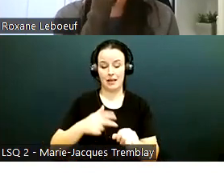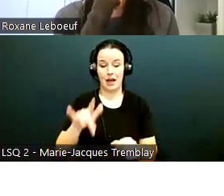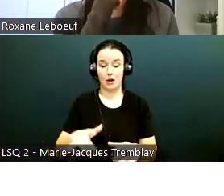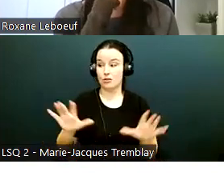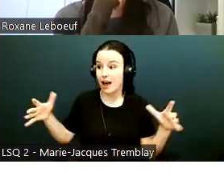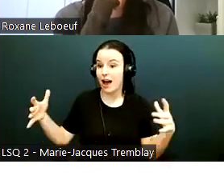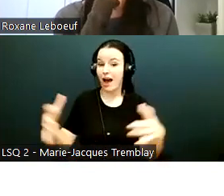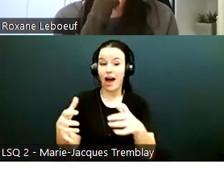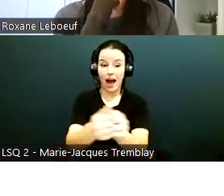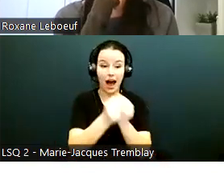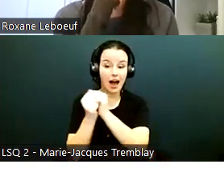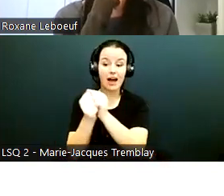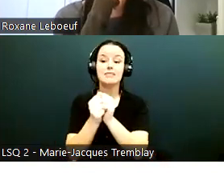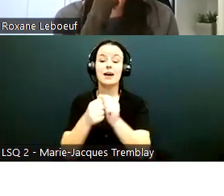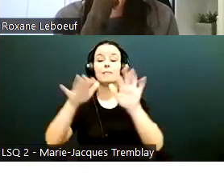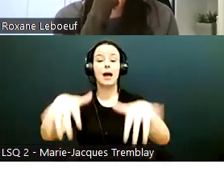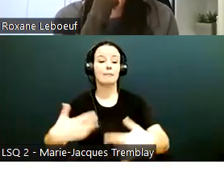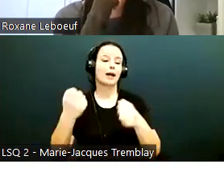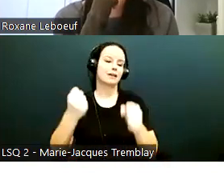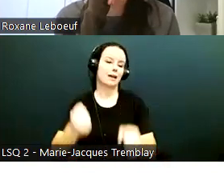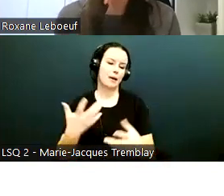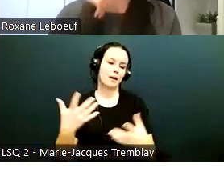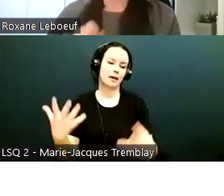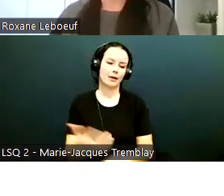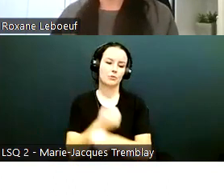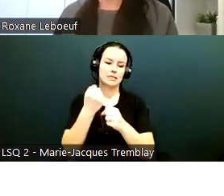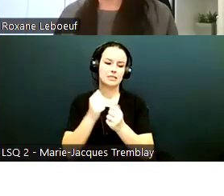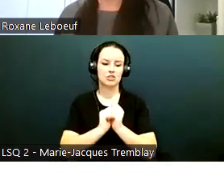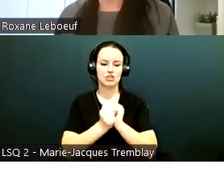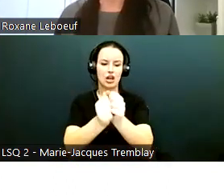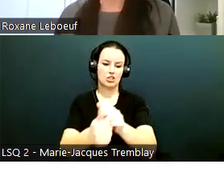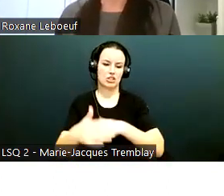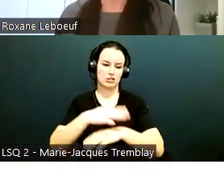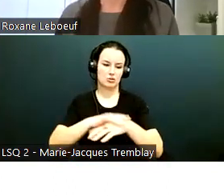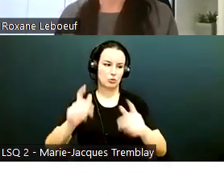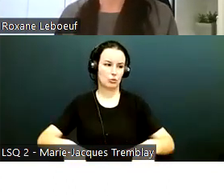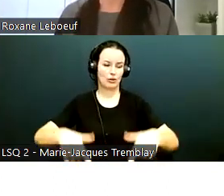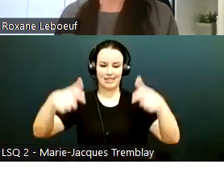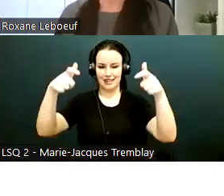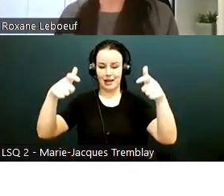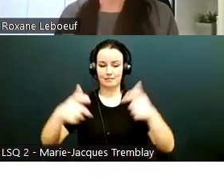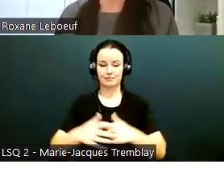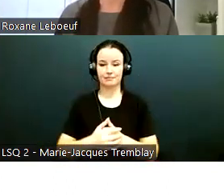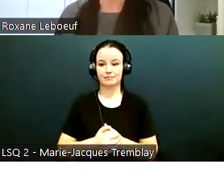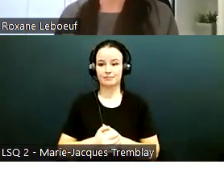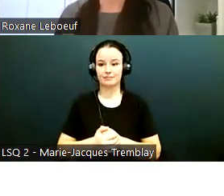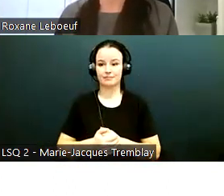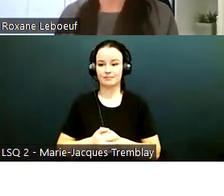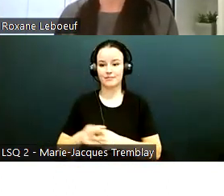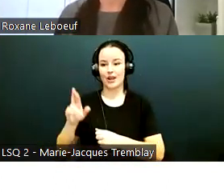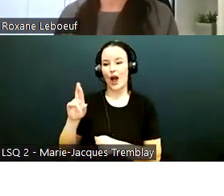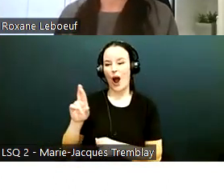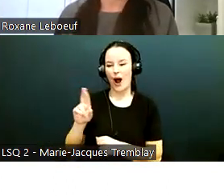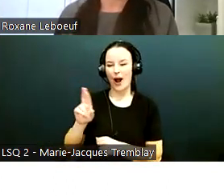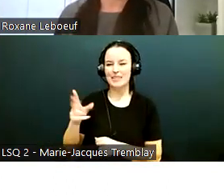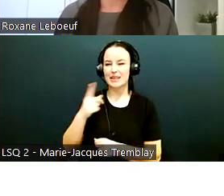ces gens-là peuvent arriver à changer une culture dans une résidence. Alors, grâce à Roxane qui me faisait remarquer que maintenant,